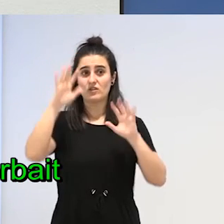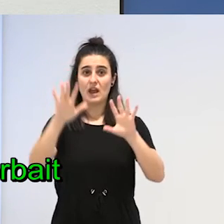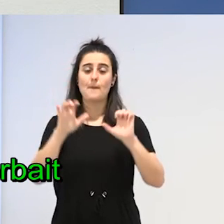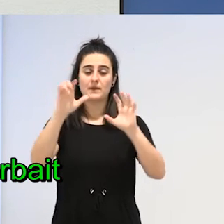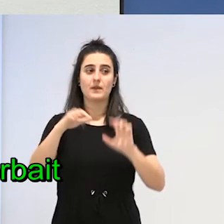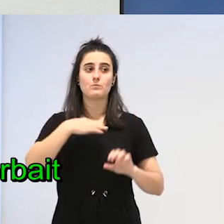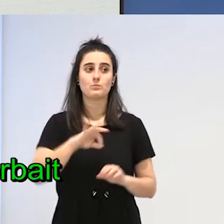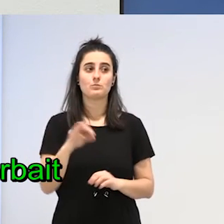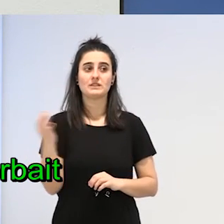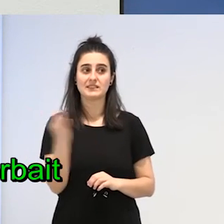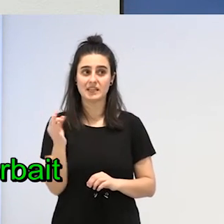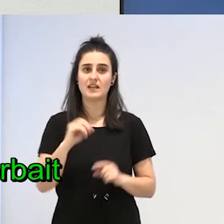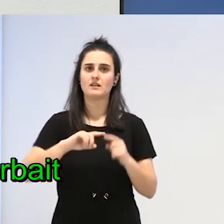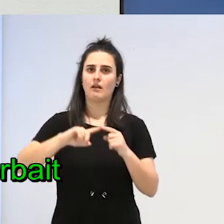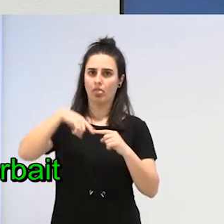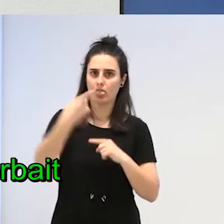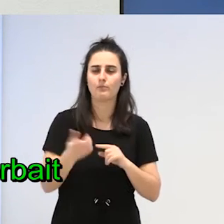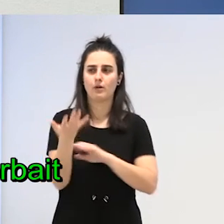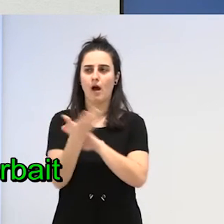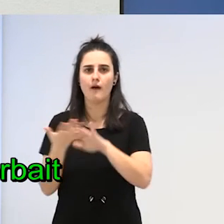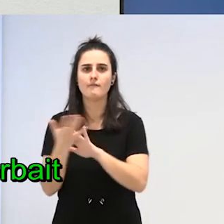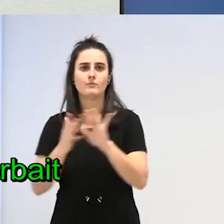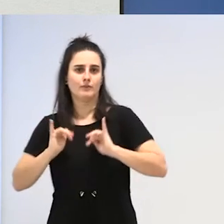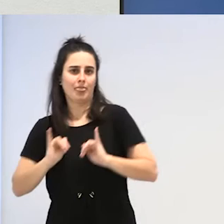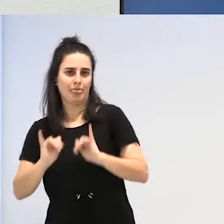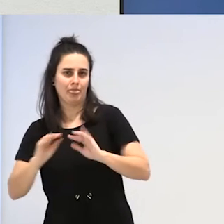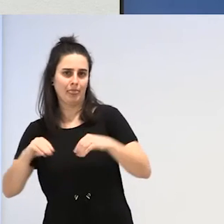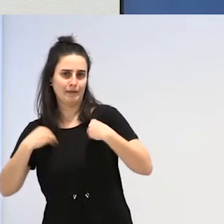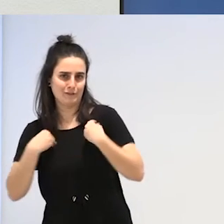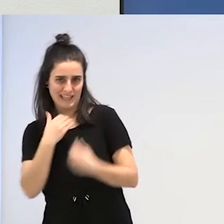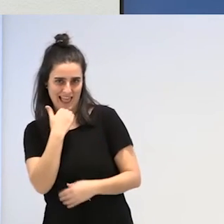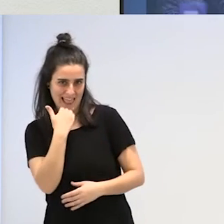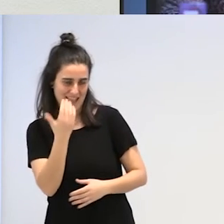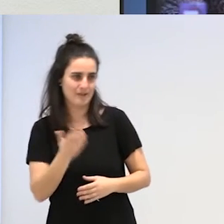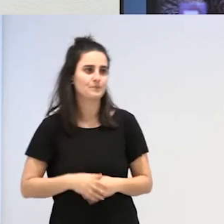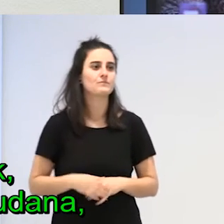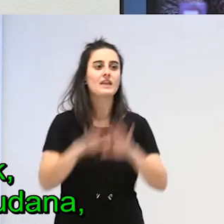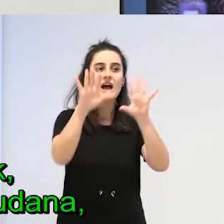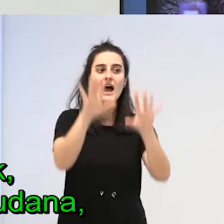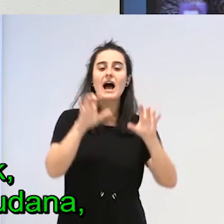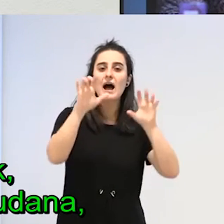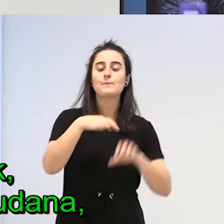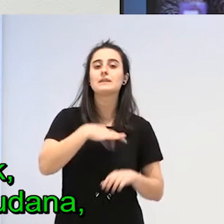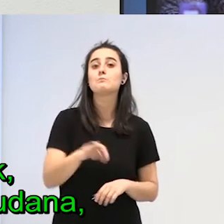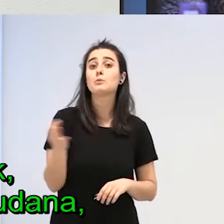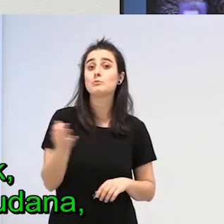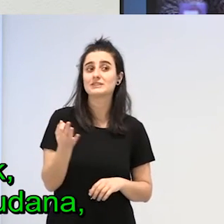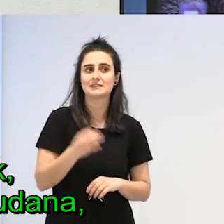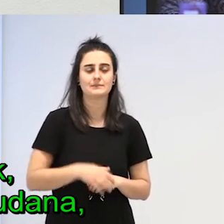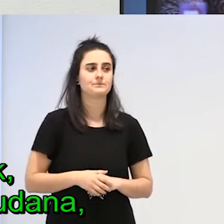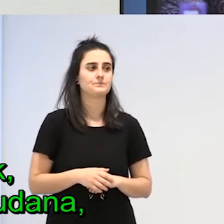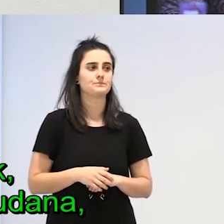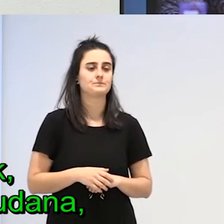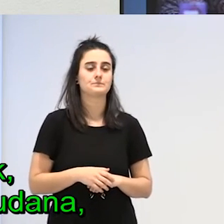ja gozamenari buruzko zerbait esango dut, baina zer ikasi, ba, Rebeka Roan